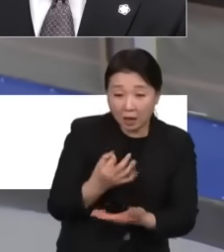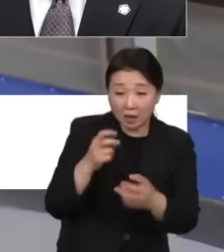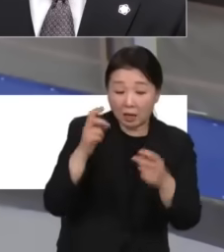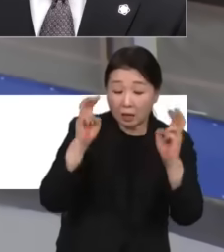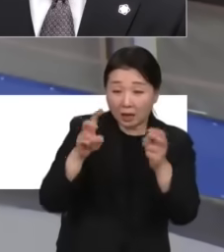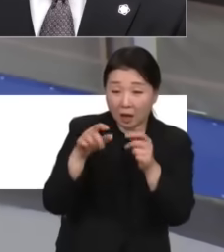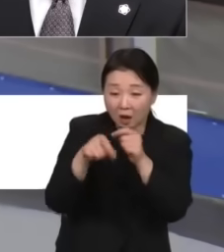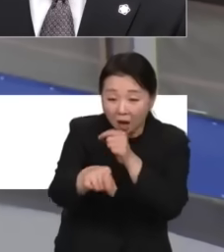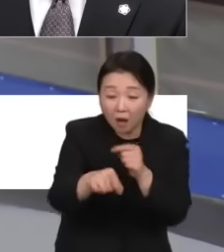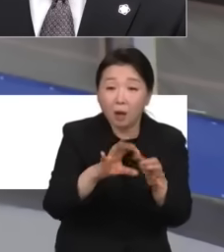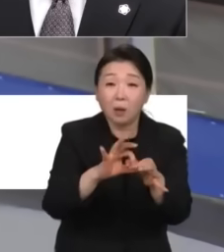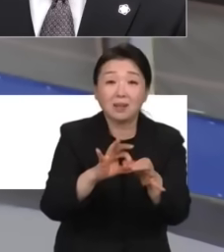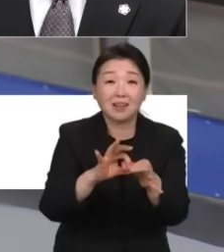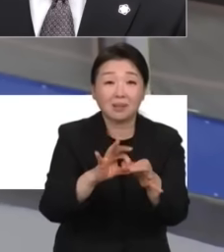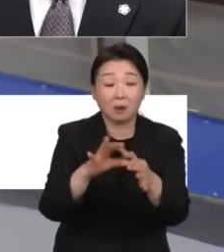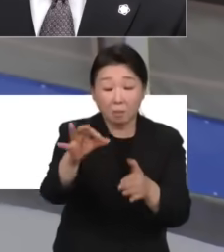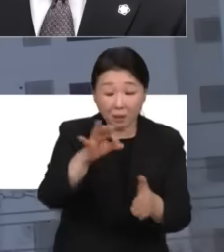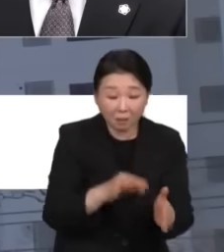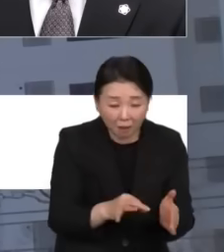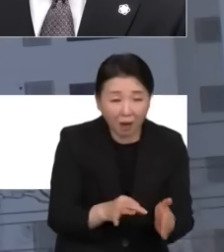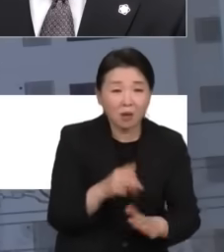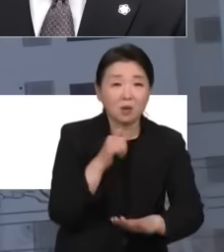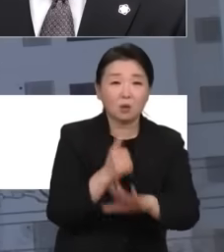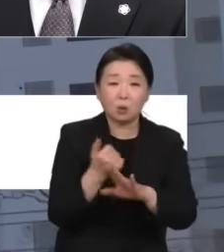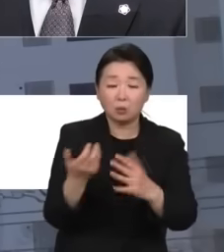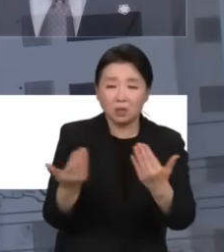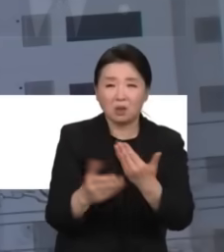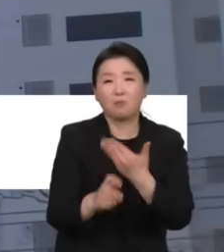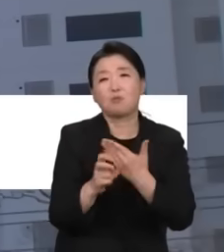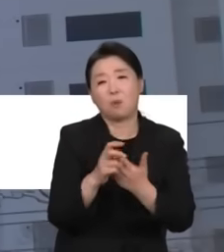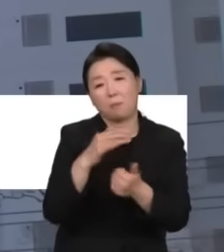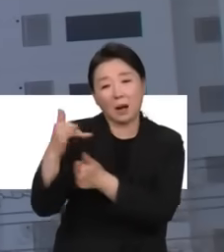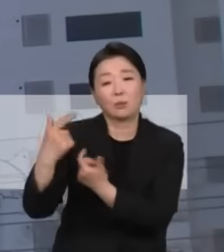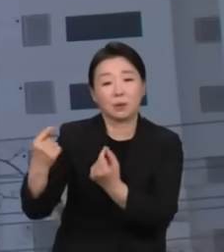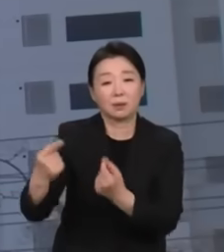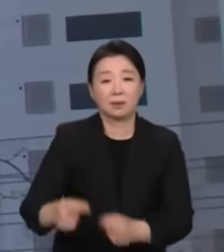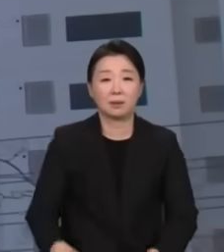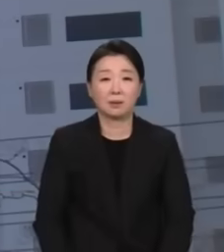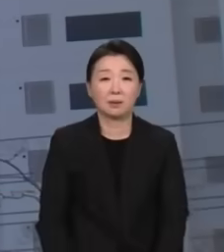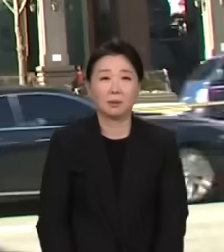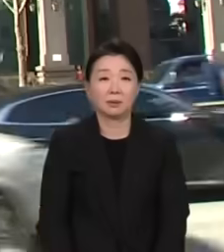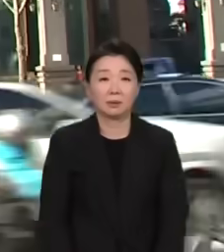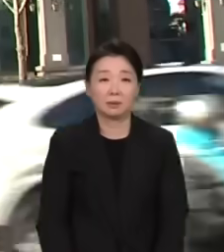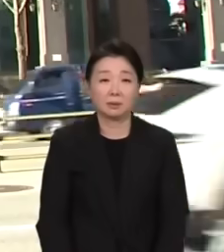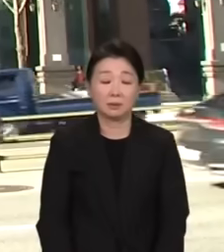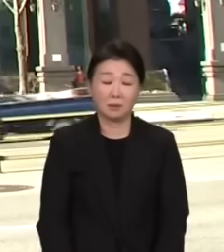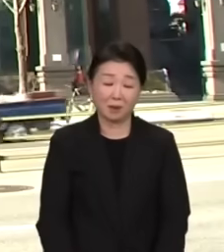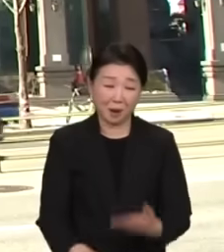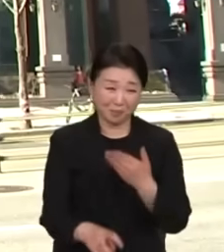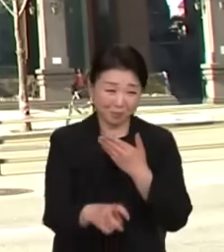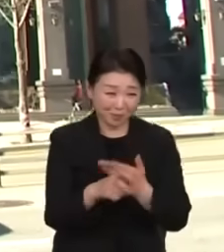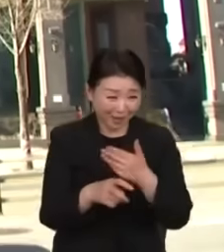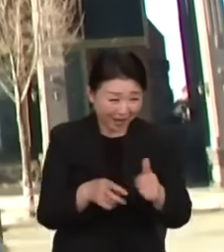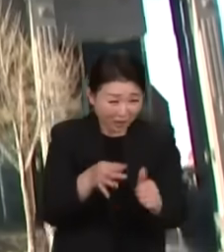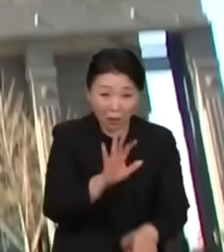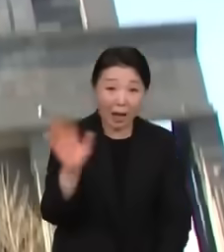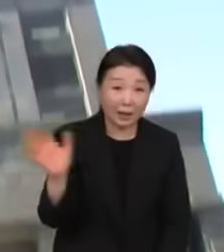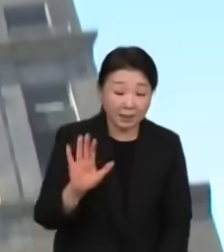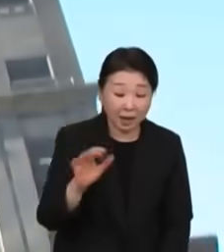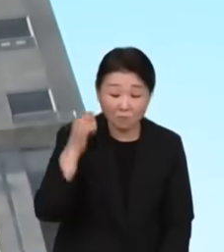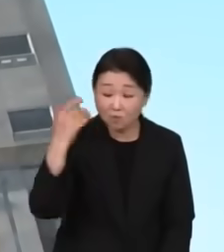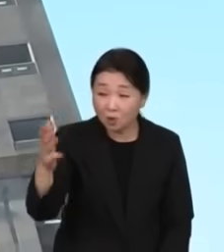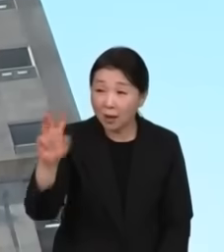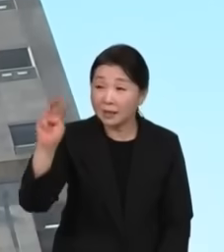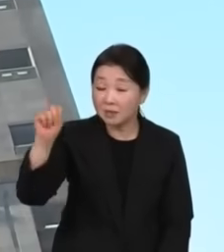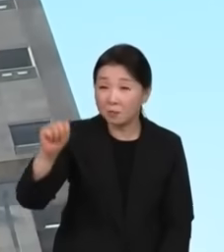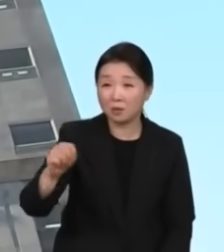공정거래법이 금지하는 부당한 인력 지원 행위에 해당할 소지가 있습니다. 분양 지원이 아닌지 묻자 SM그룹에서